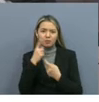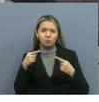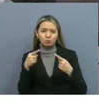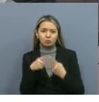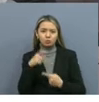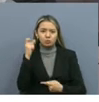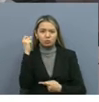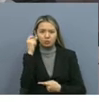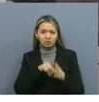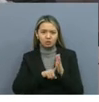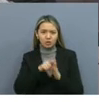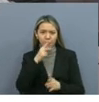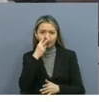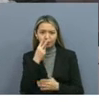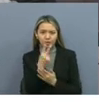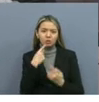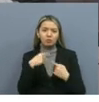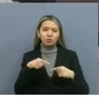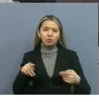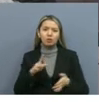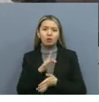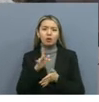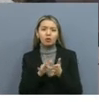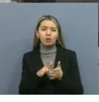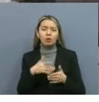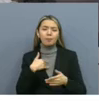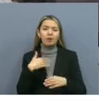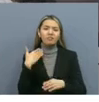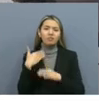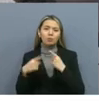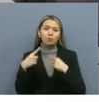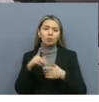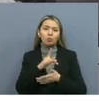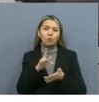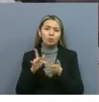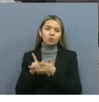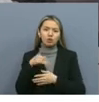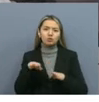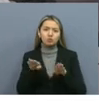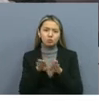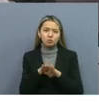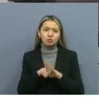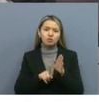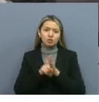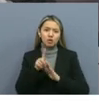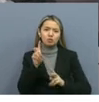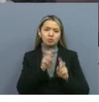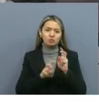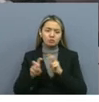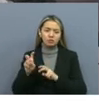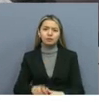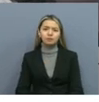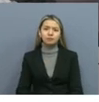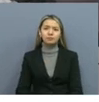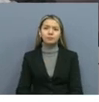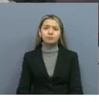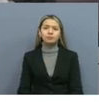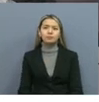қанығына көз жеткіземіз. Басқа қаладағы еріктілерге жібереміз. Олар да тиісті орындарға желімдеп орналастырады.